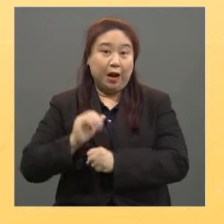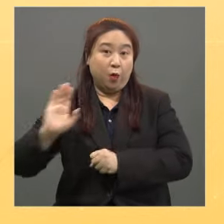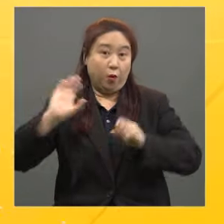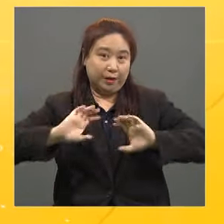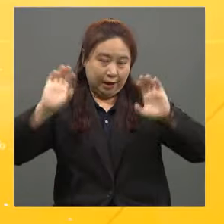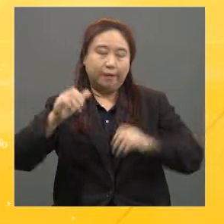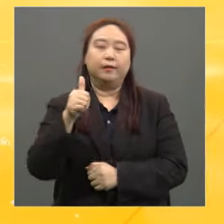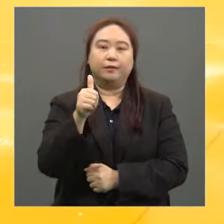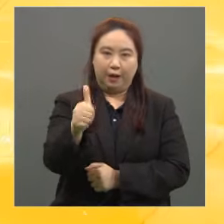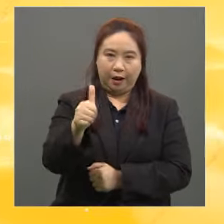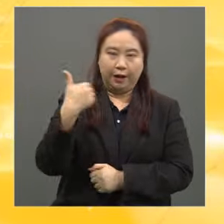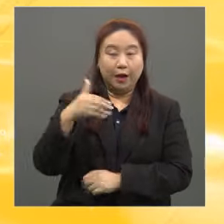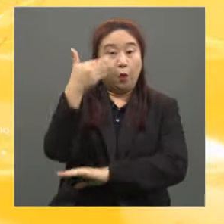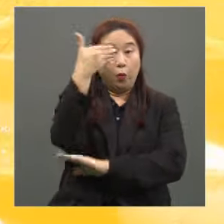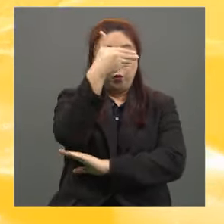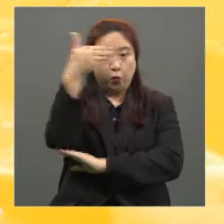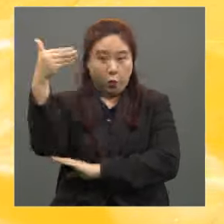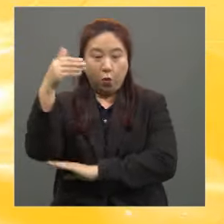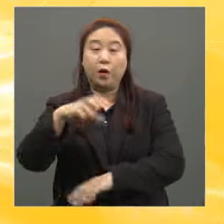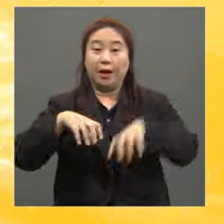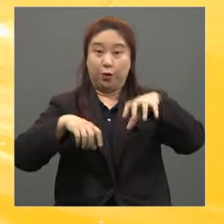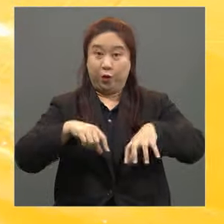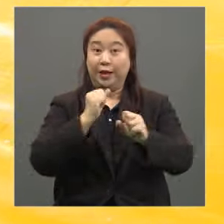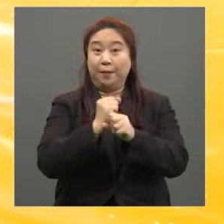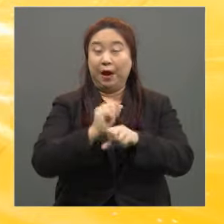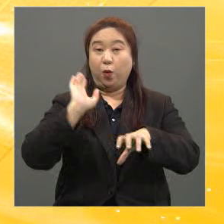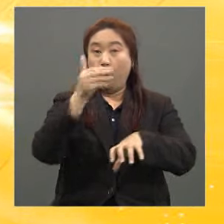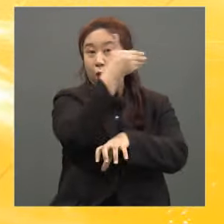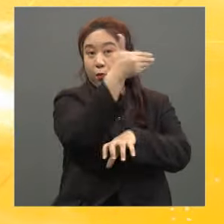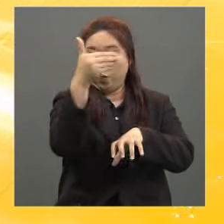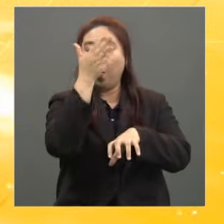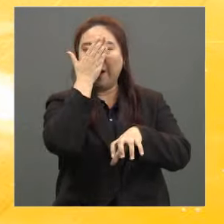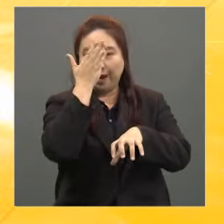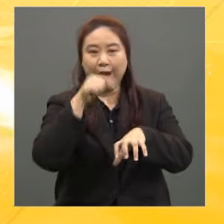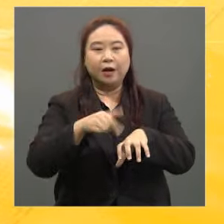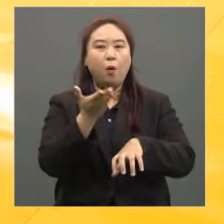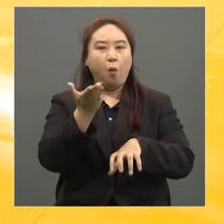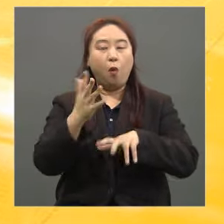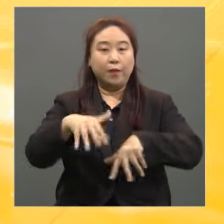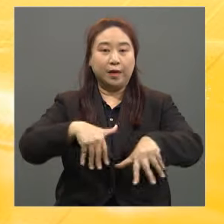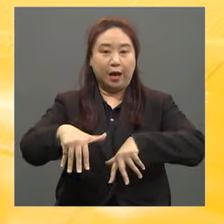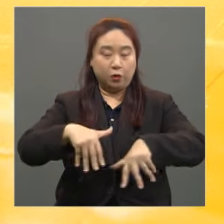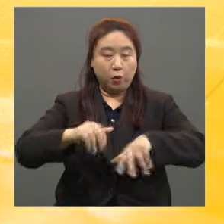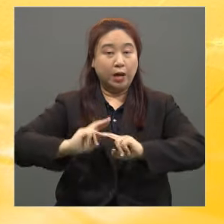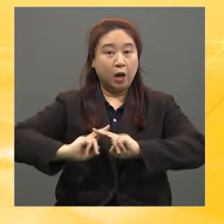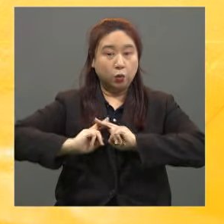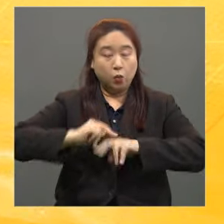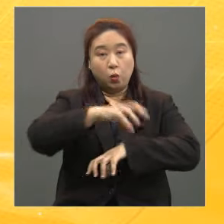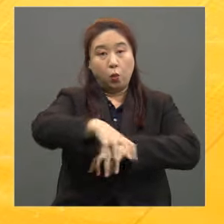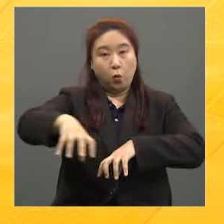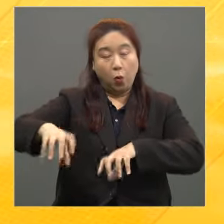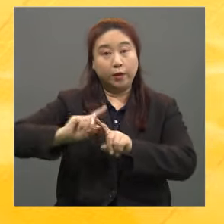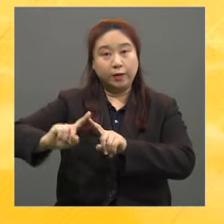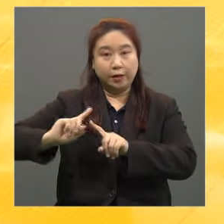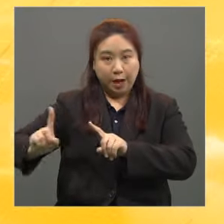ประดับธงตราสัญลักษณ์บริเวณด้านหน้าของหน่วยงานด้วยทั้งนี้ครับขอความร่วมมือประชาชนภาคเอกชนและองค์กรต่างๆ